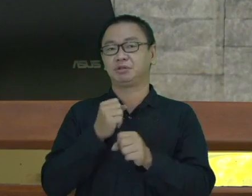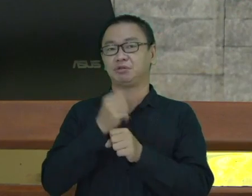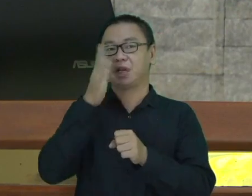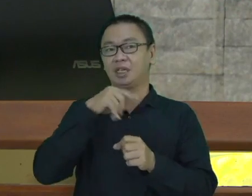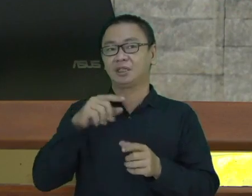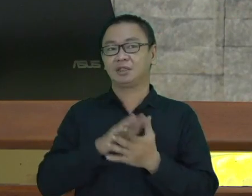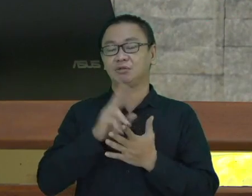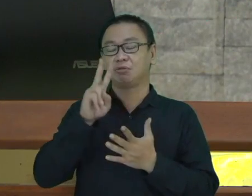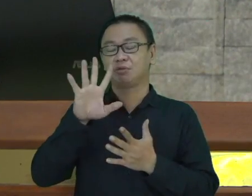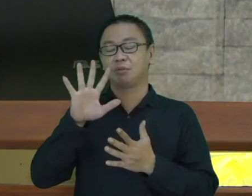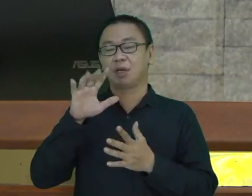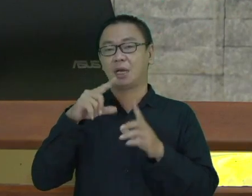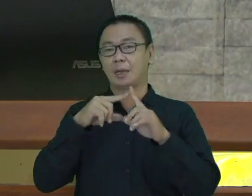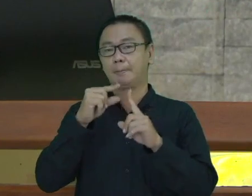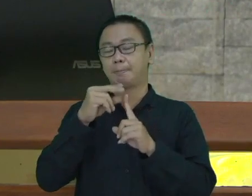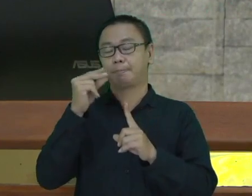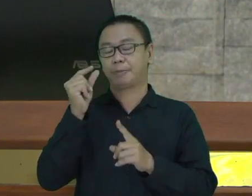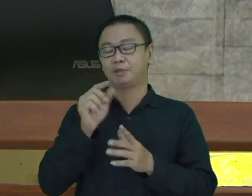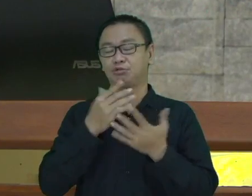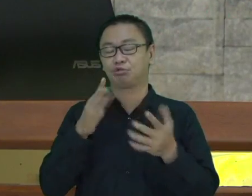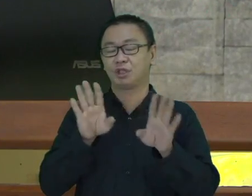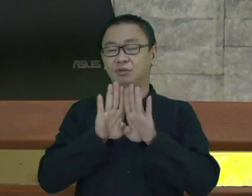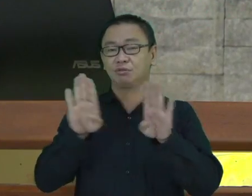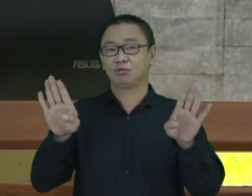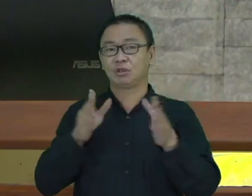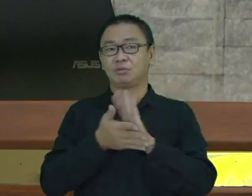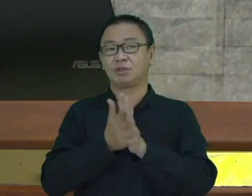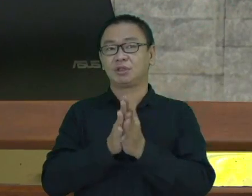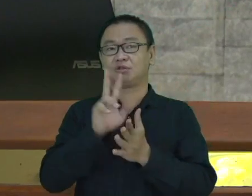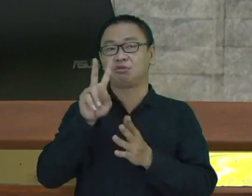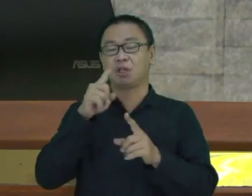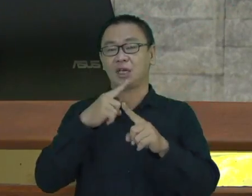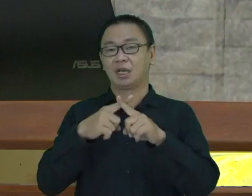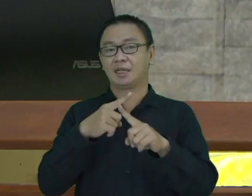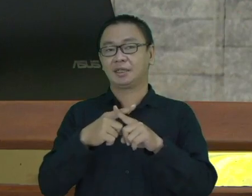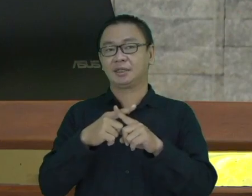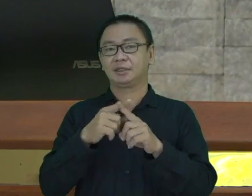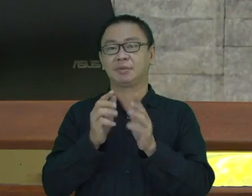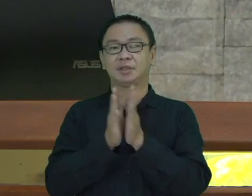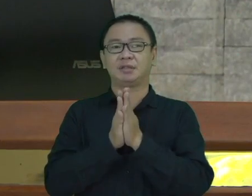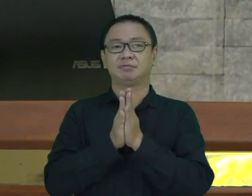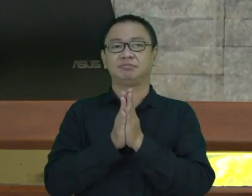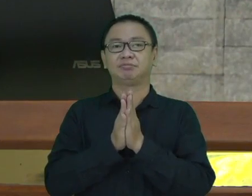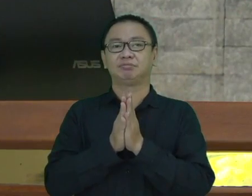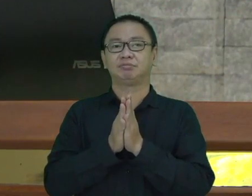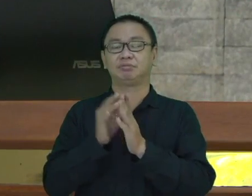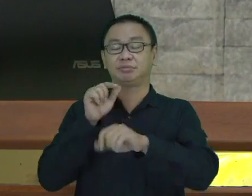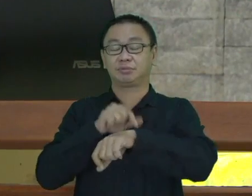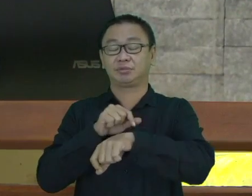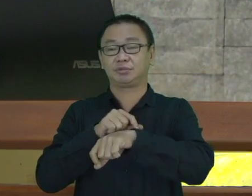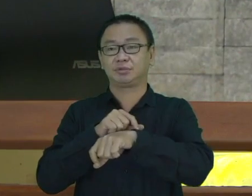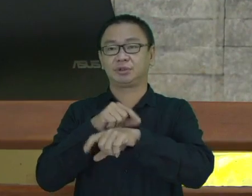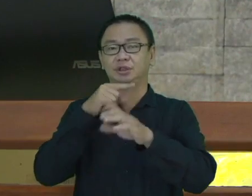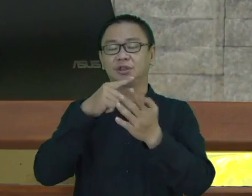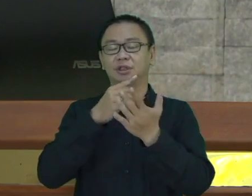April sudah dibuka menjadi dua kali kebaktian, pukul 9:30 dan pukul